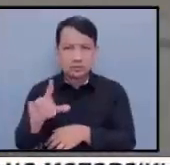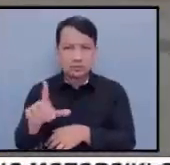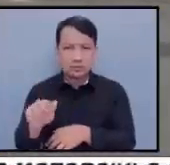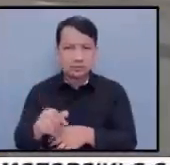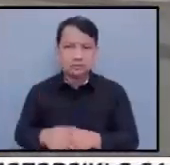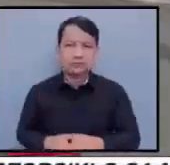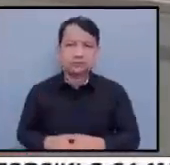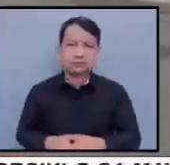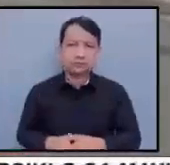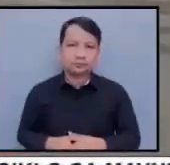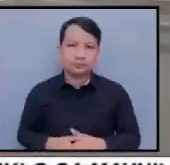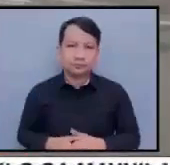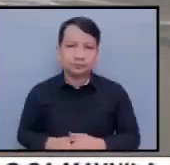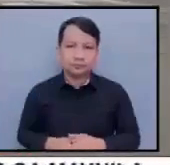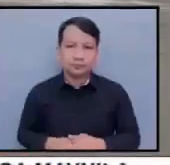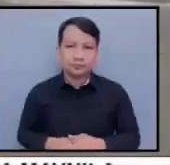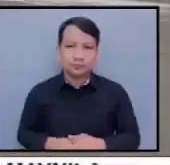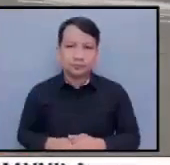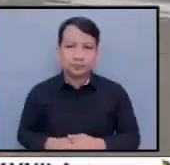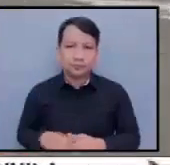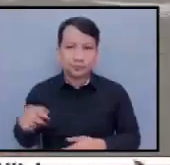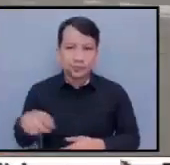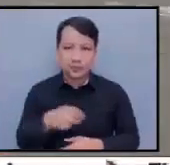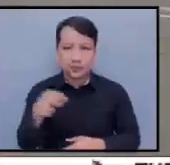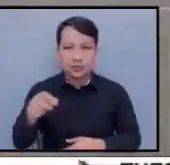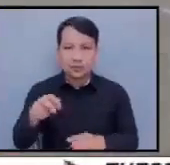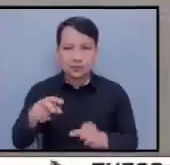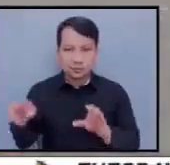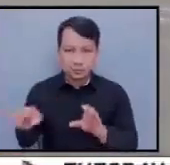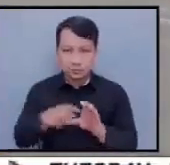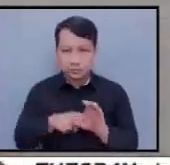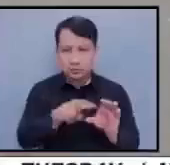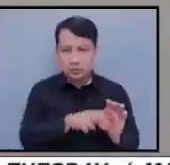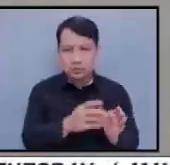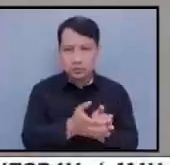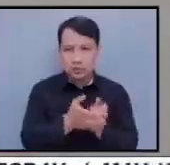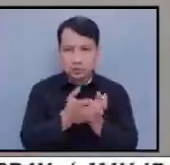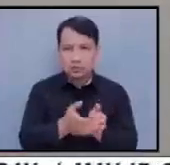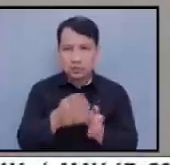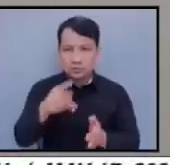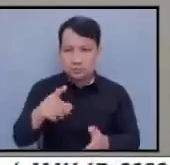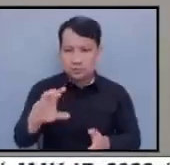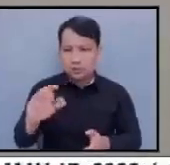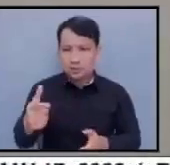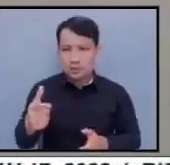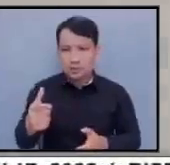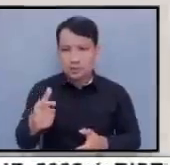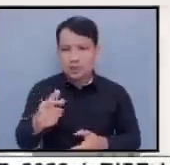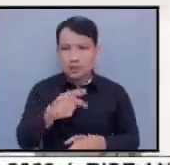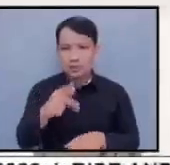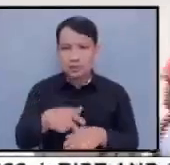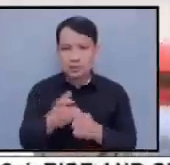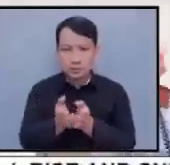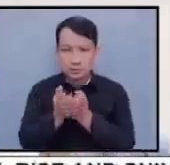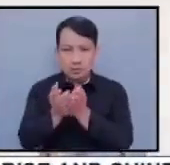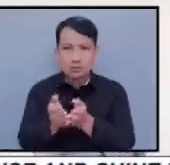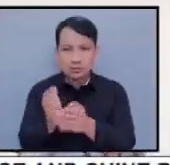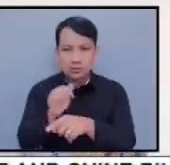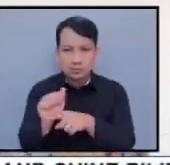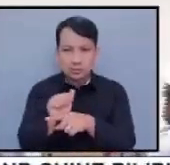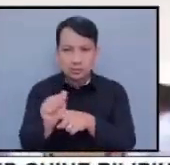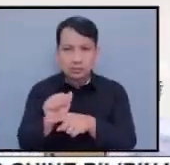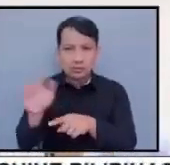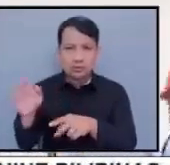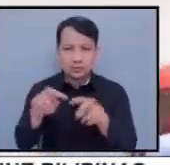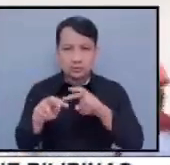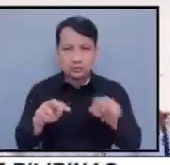Sakay ng dalawang barkong ito ang pwersa ng Philippine Coast Guard na lalahok sa Regional Marine Pollution Exercise 2022 sa